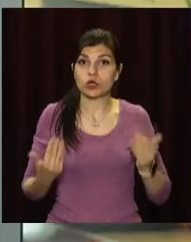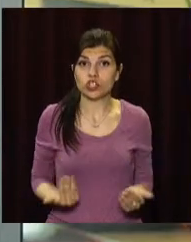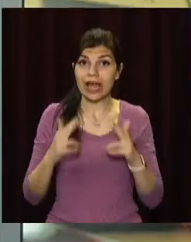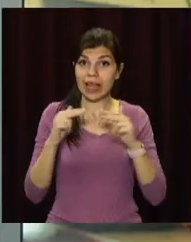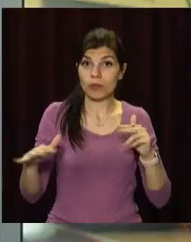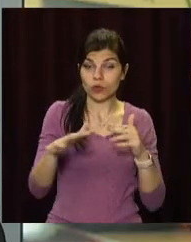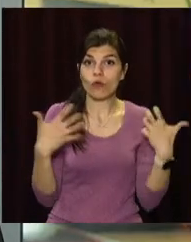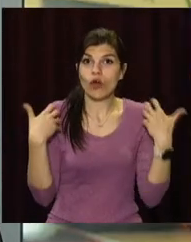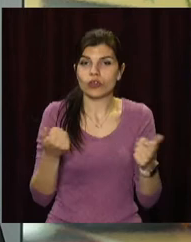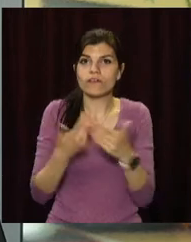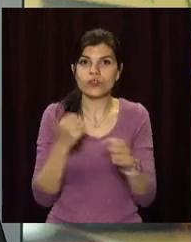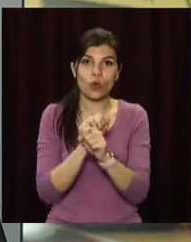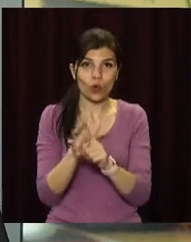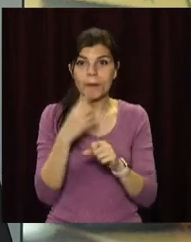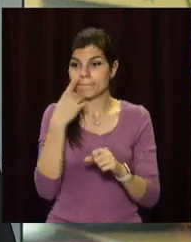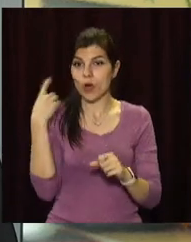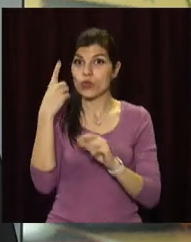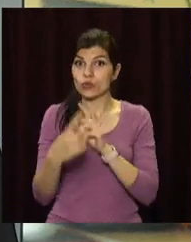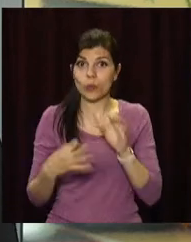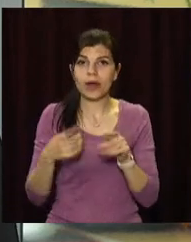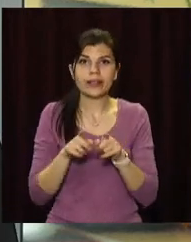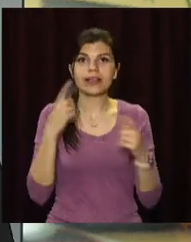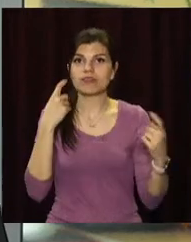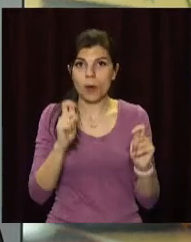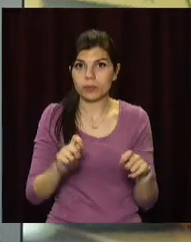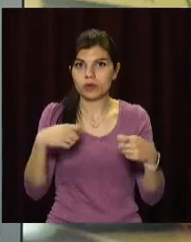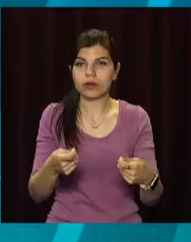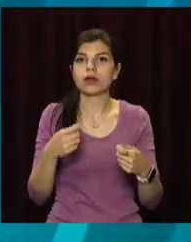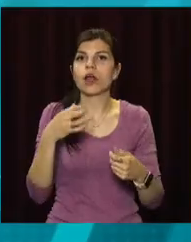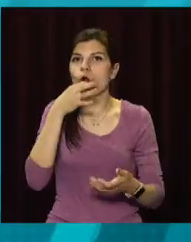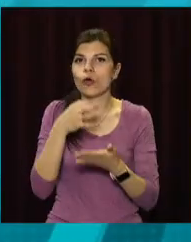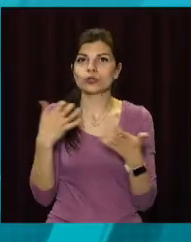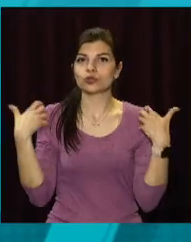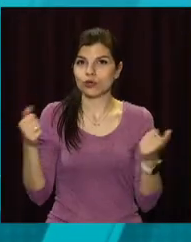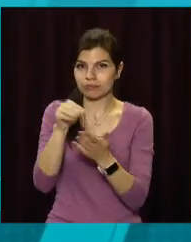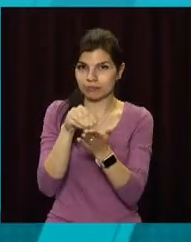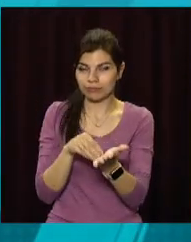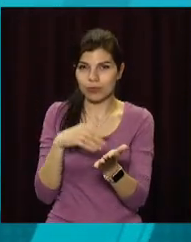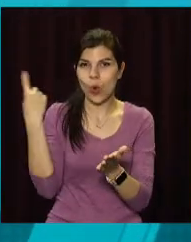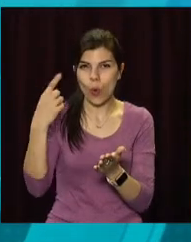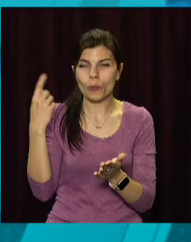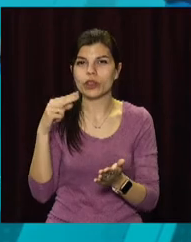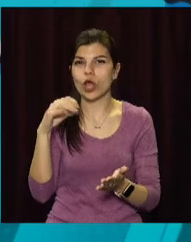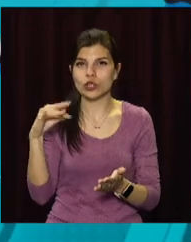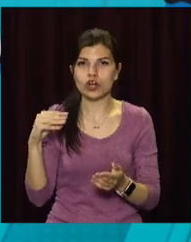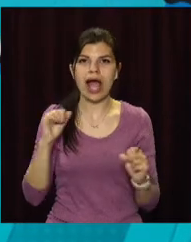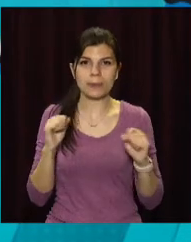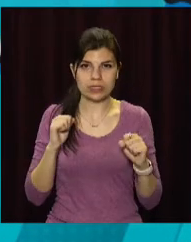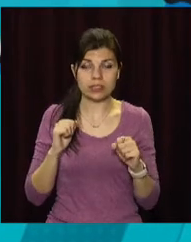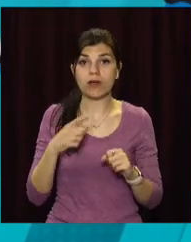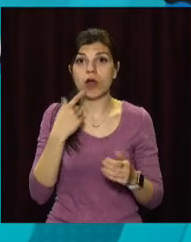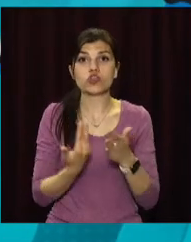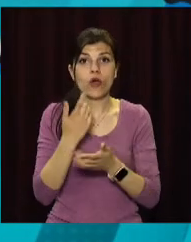мешканців Дніпропетровщини одужали від коронавірусу минулої доби. Такі дані повідомляє Департамент охорони здоров'я